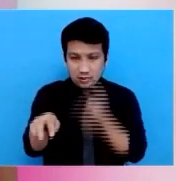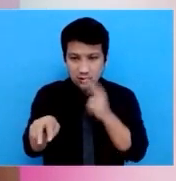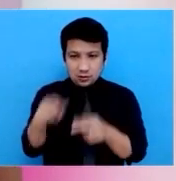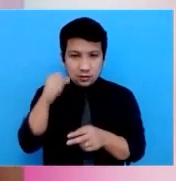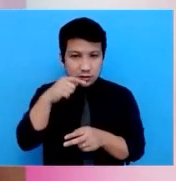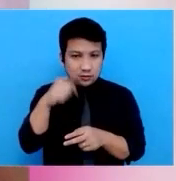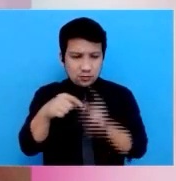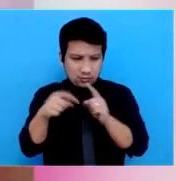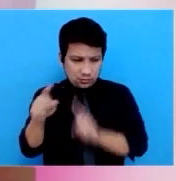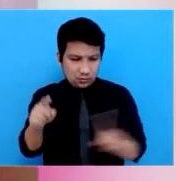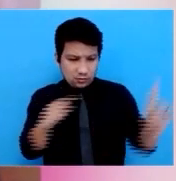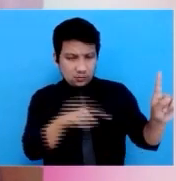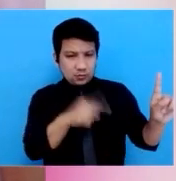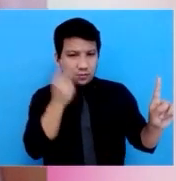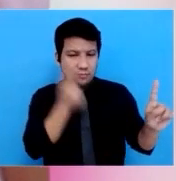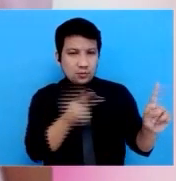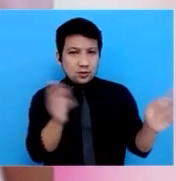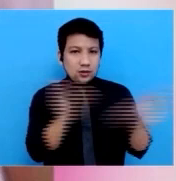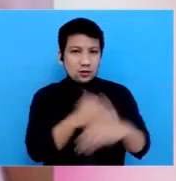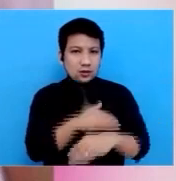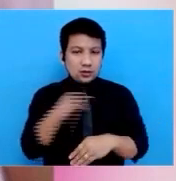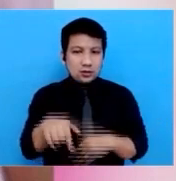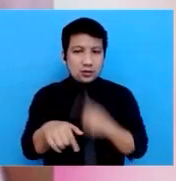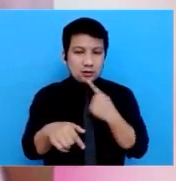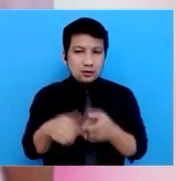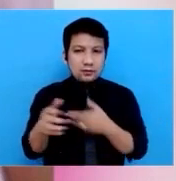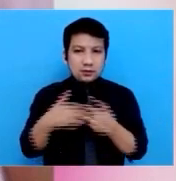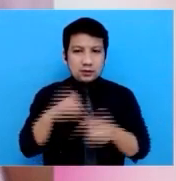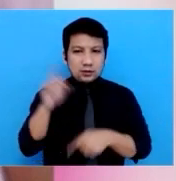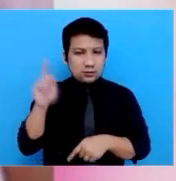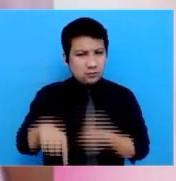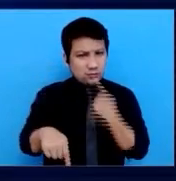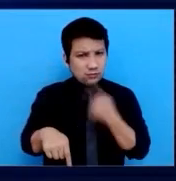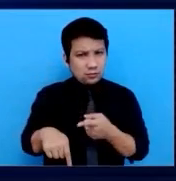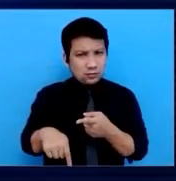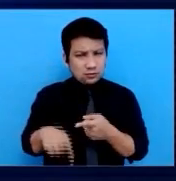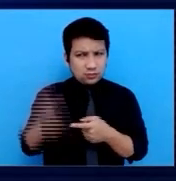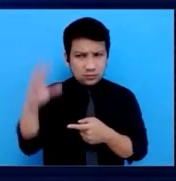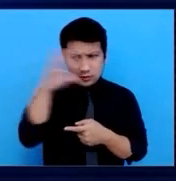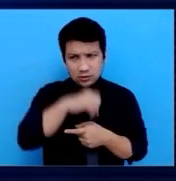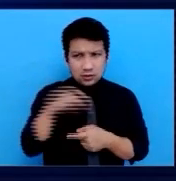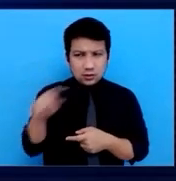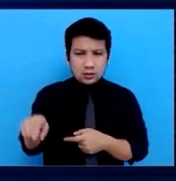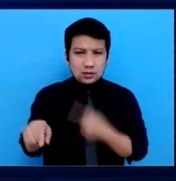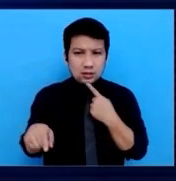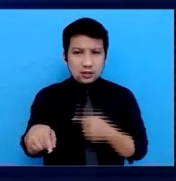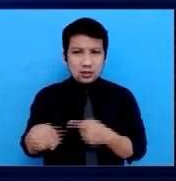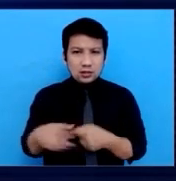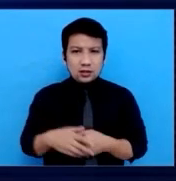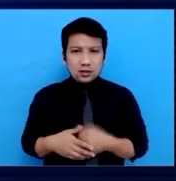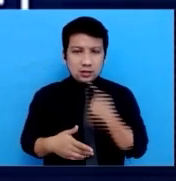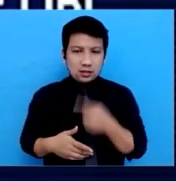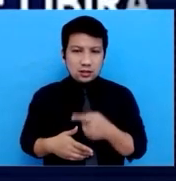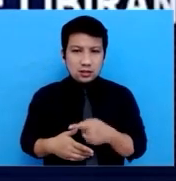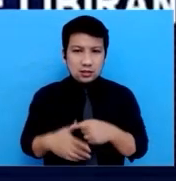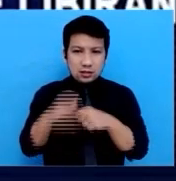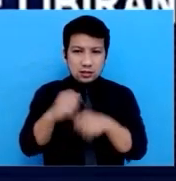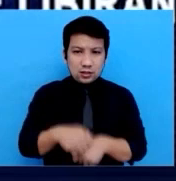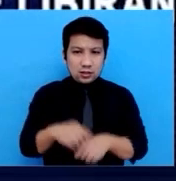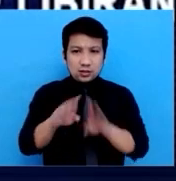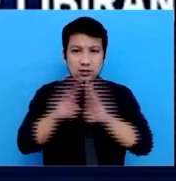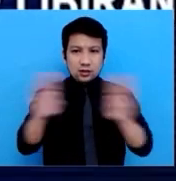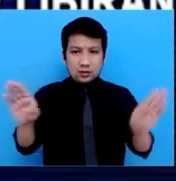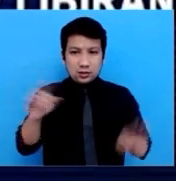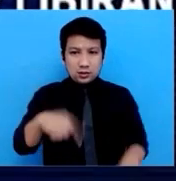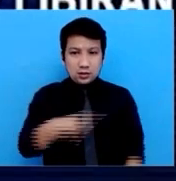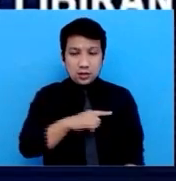kasambahay habang nasa kwarto nila Libiran, pero hindi naman daw naghinala. Pero yung closet ko na kasi na yun, open naman kasi na closet